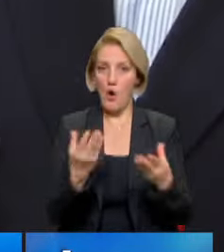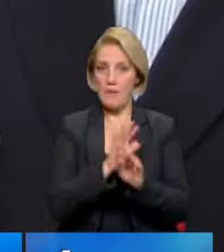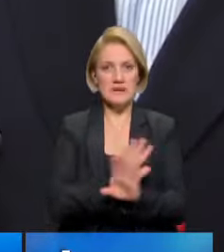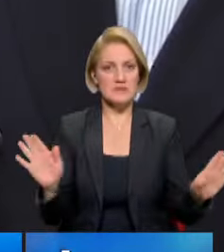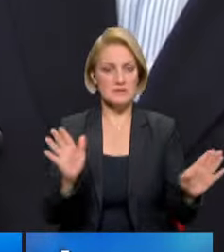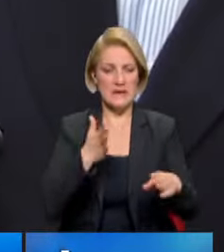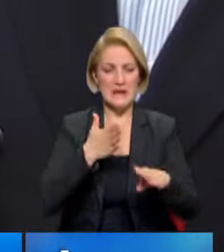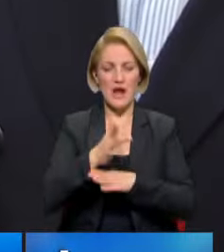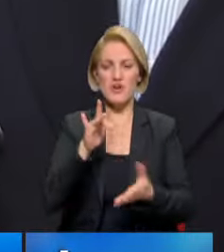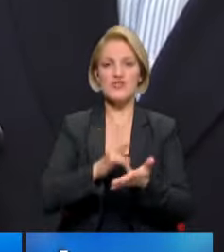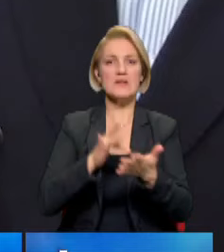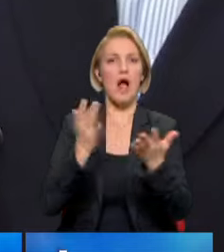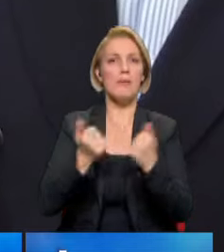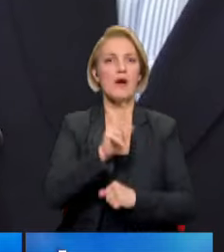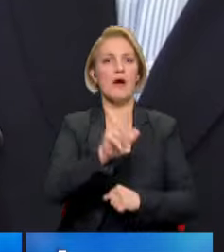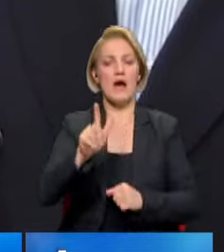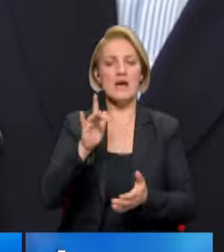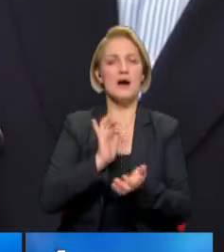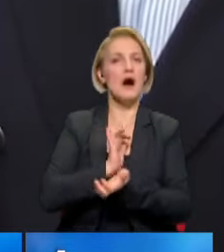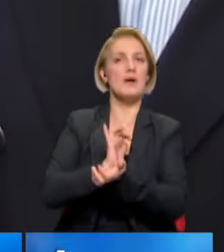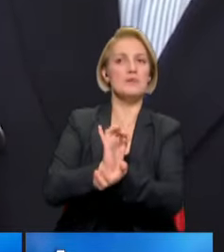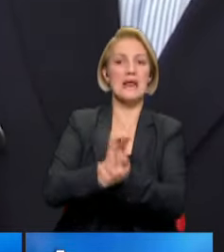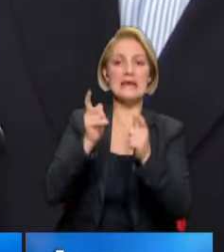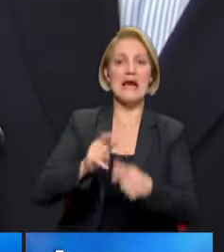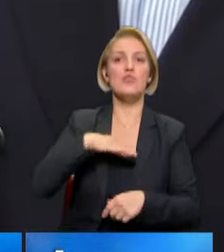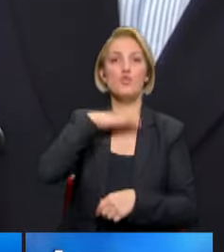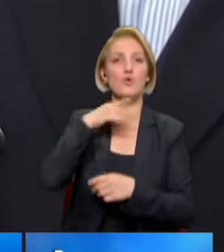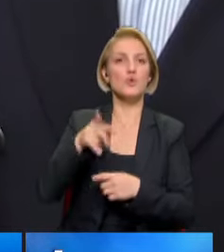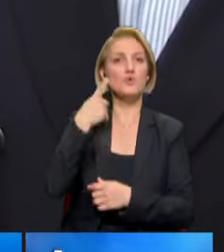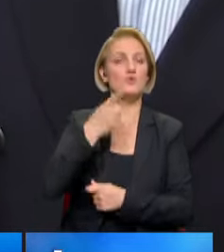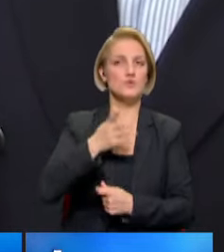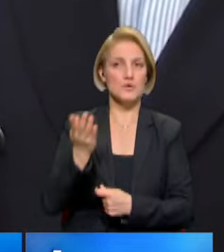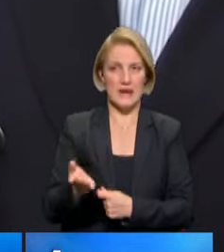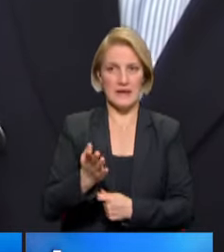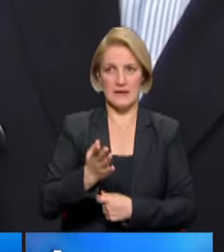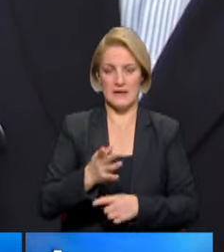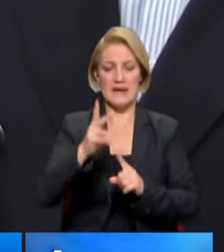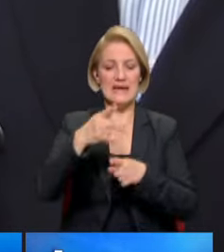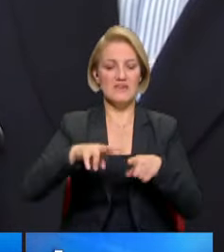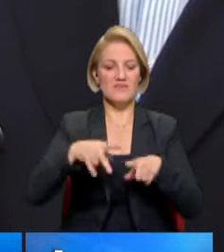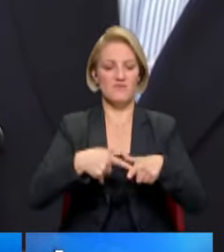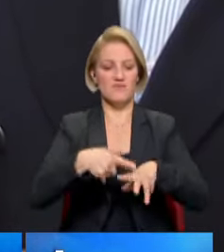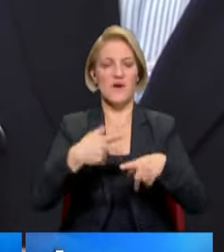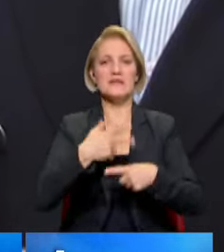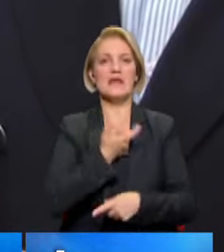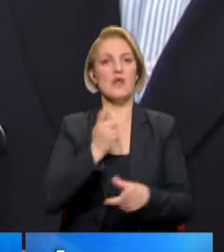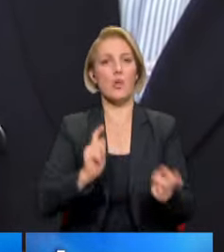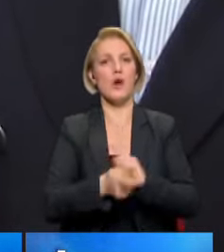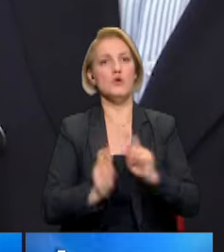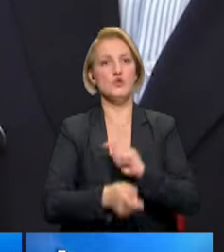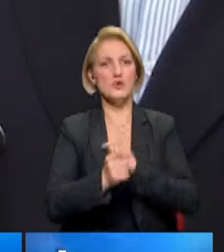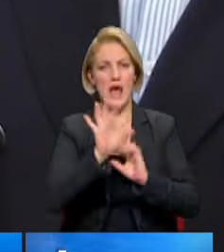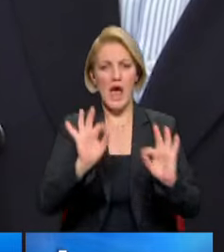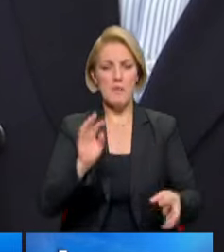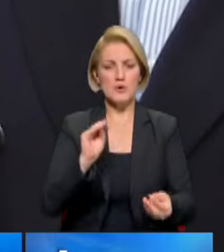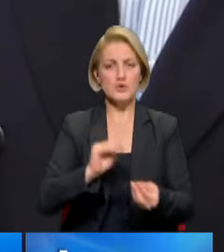Gerçek ceza çekmesi gerekenlere cezaevlerinde yer kalmadığı için sürekli infaz yasasında değişiklikler yapılarak hem